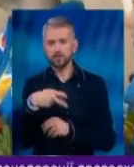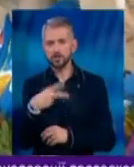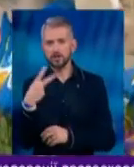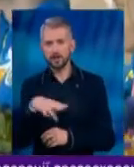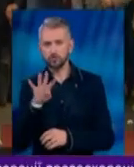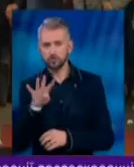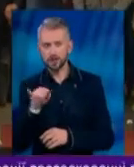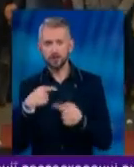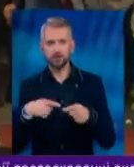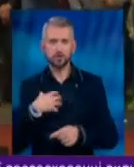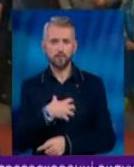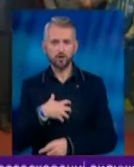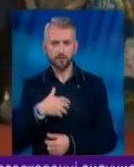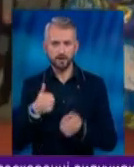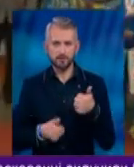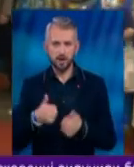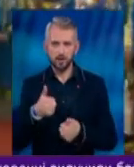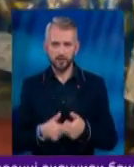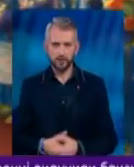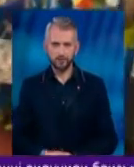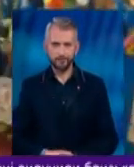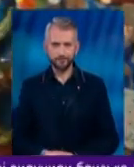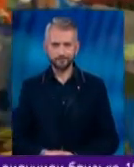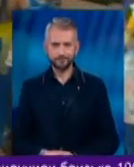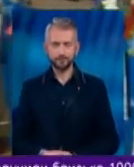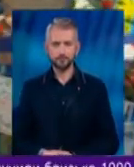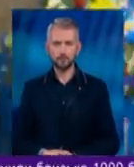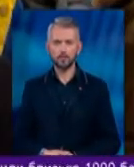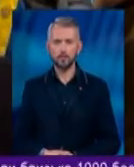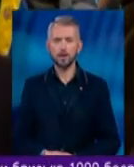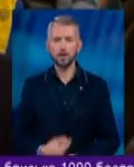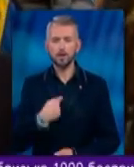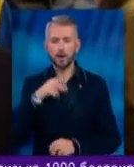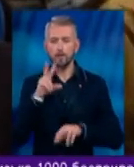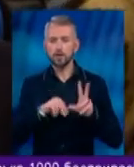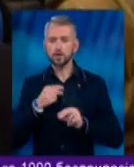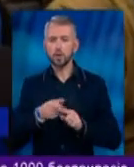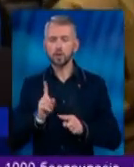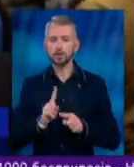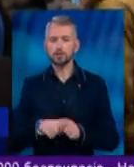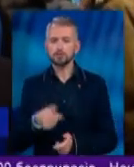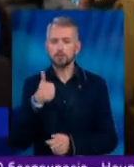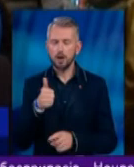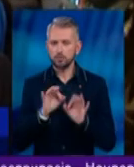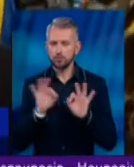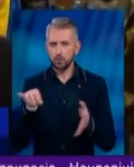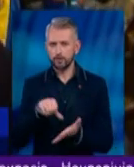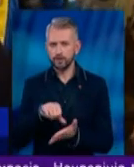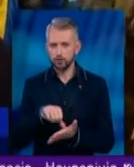Парижа-2024 та інших важливих змаганнях. Я вважаю, це гарний, чудовий